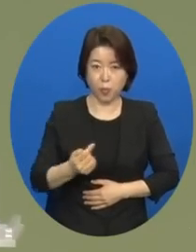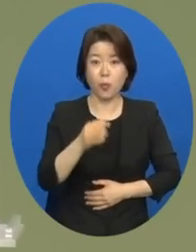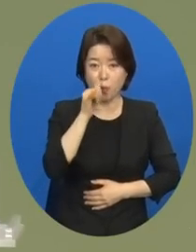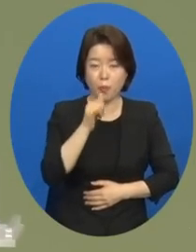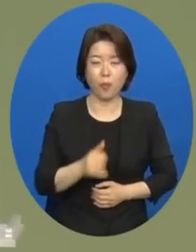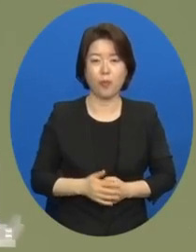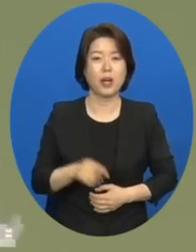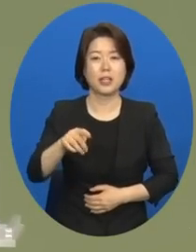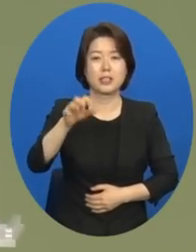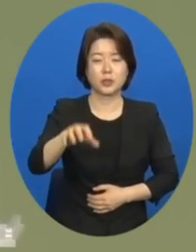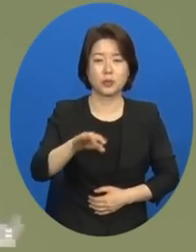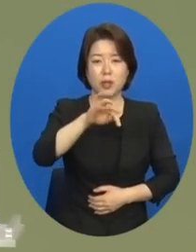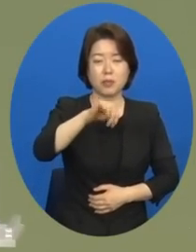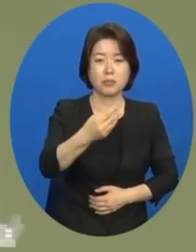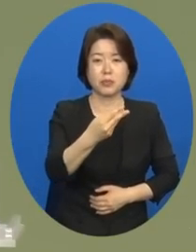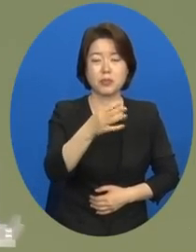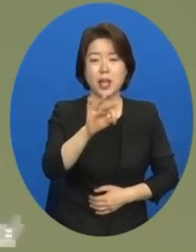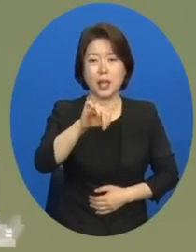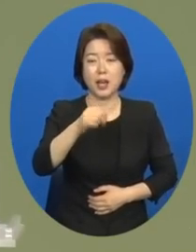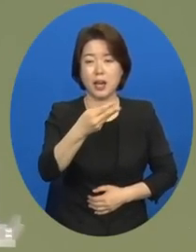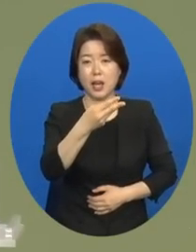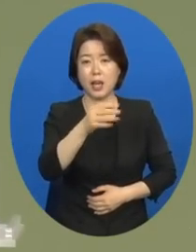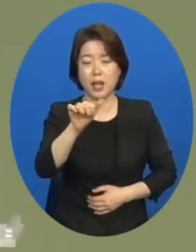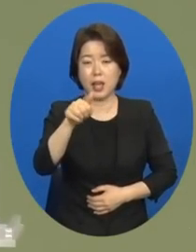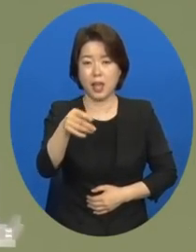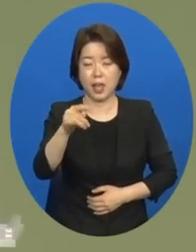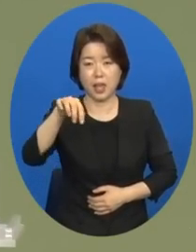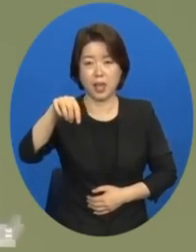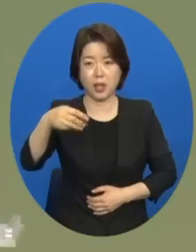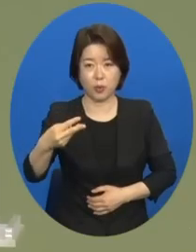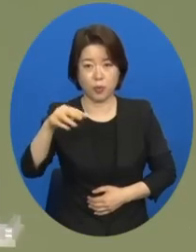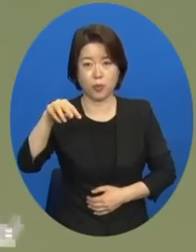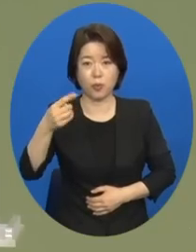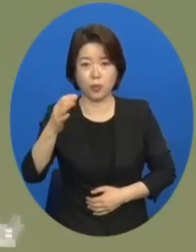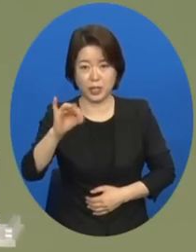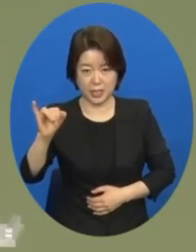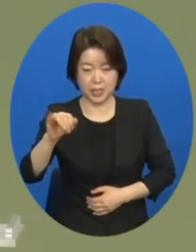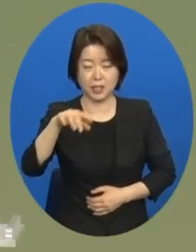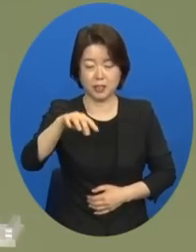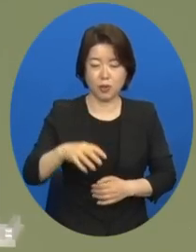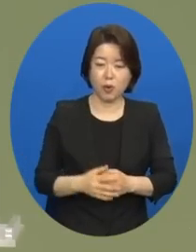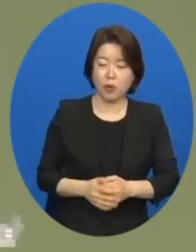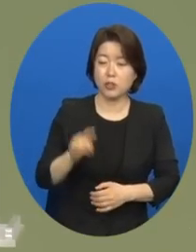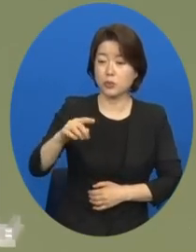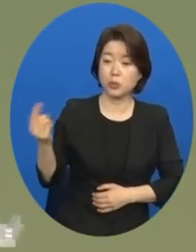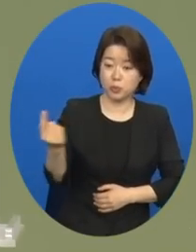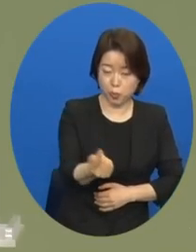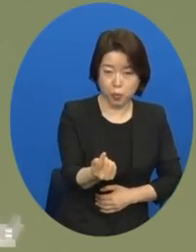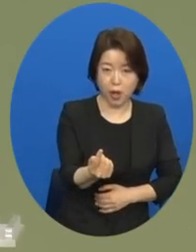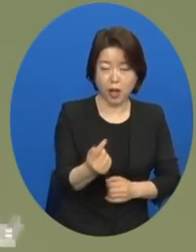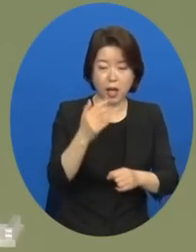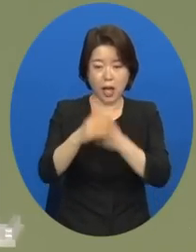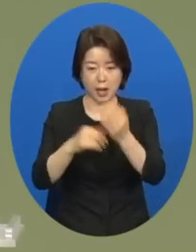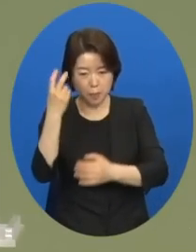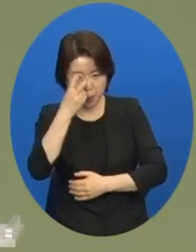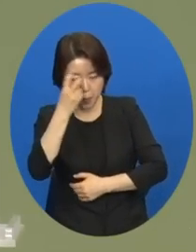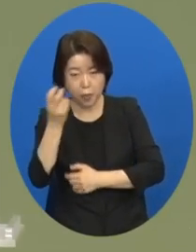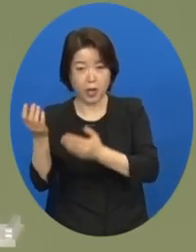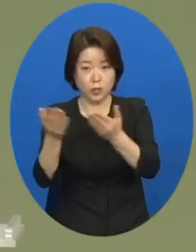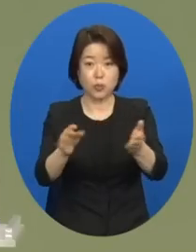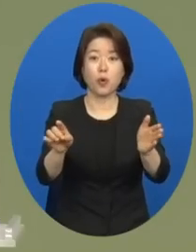그것은 부엘라에로이 즉 하나님이 살피신다는 뜻이에요 하나님이 살피시는 것을 믿고